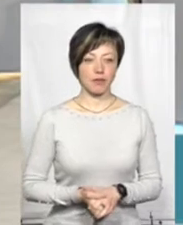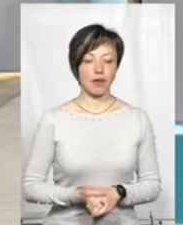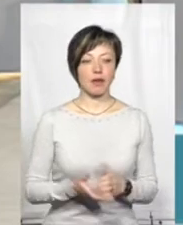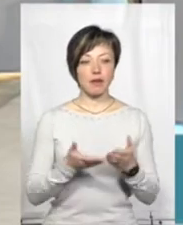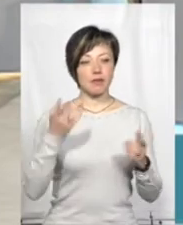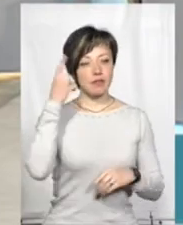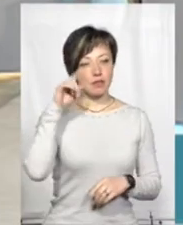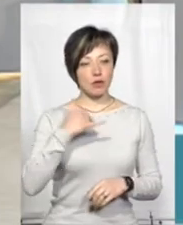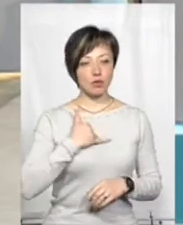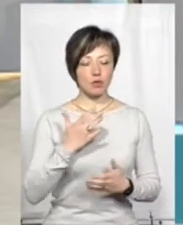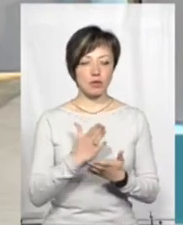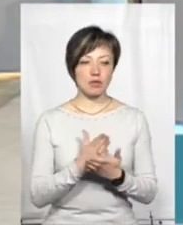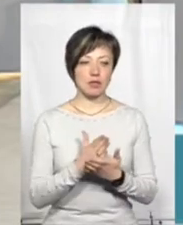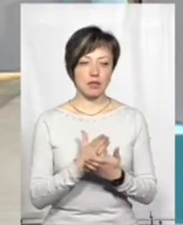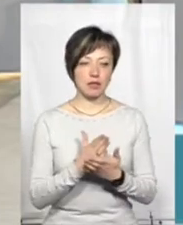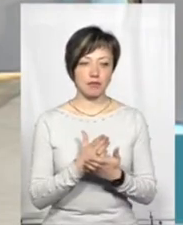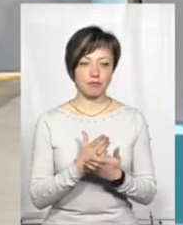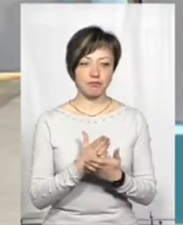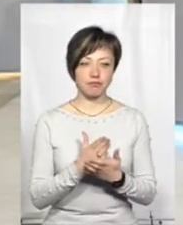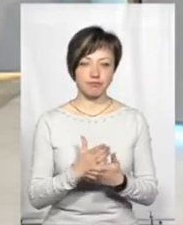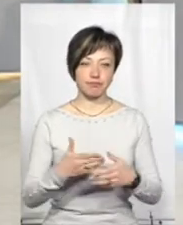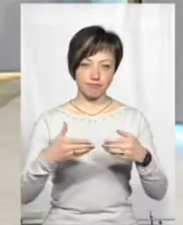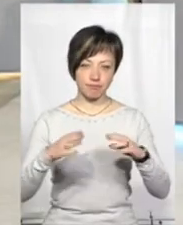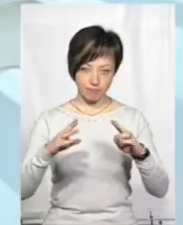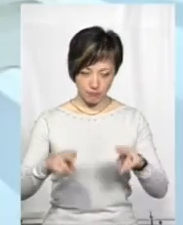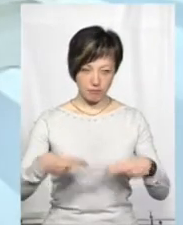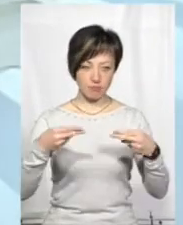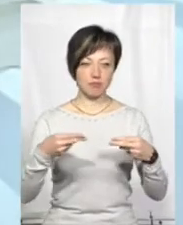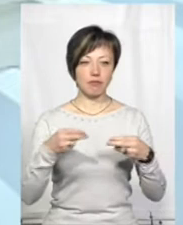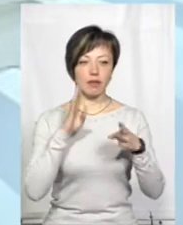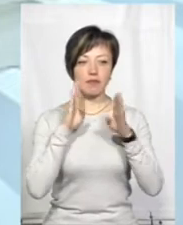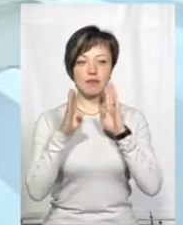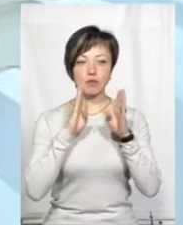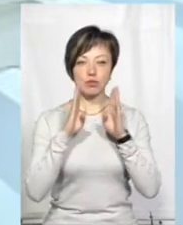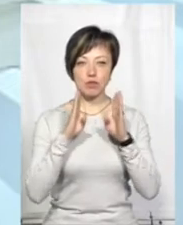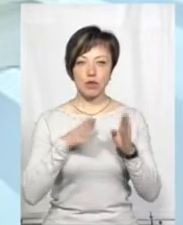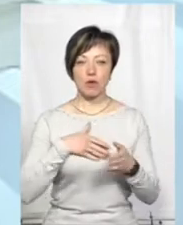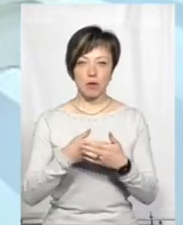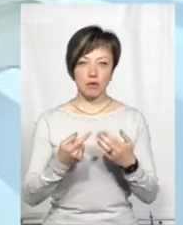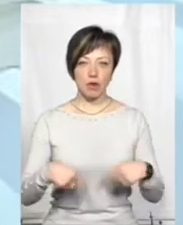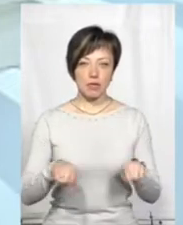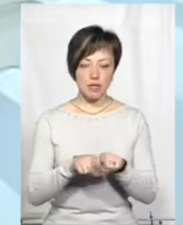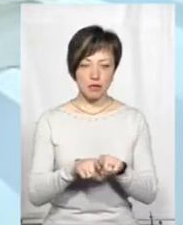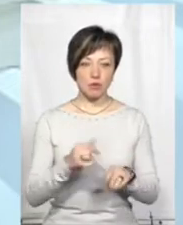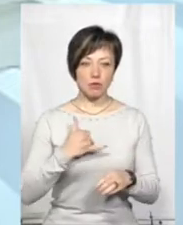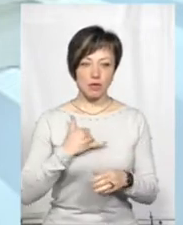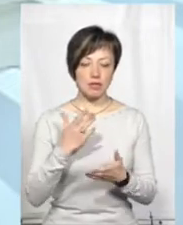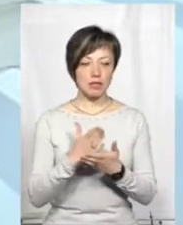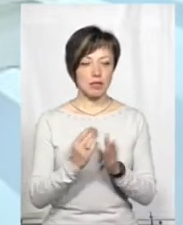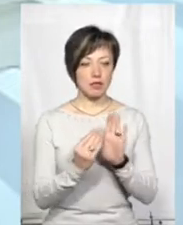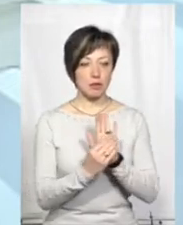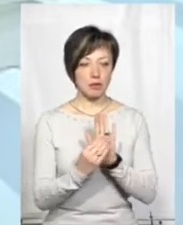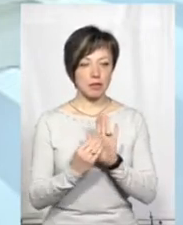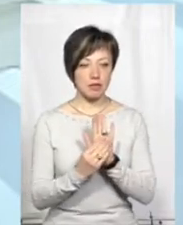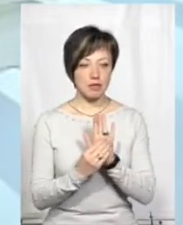Знаєте, в нас є сторінка в Фейсбуці нашої громадської організації, немає поки сайту, але є сторінка. І в нас там є такий